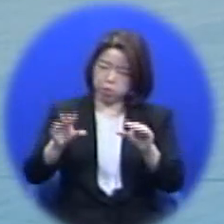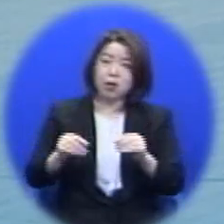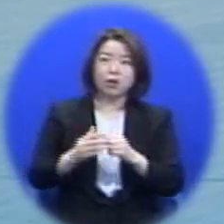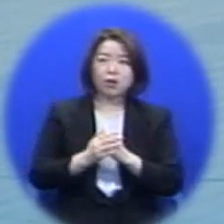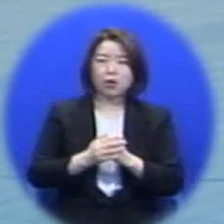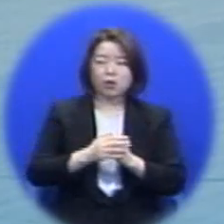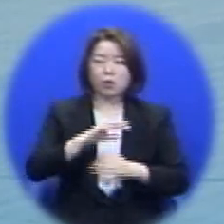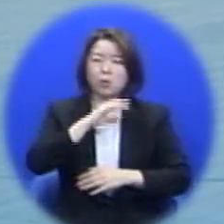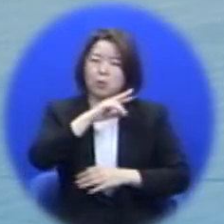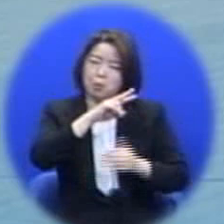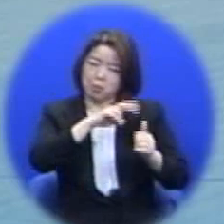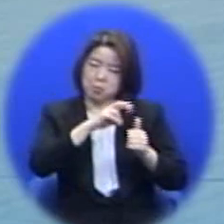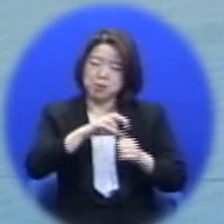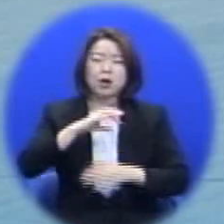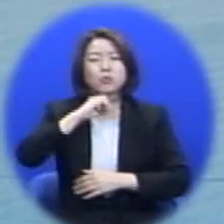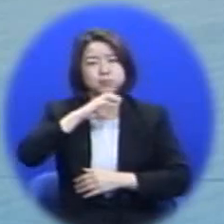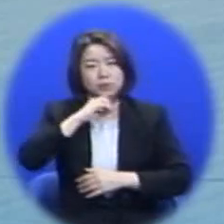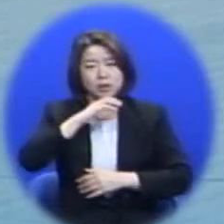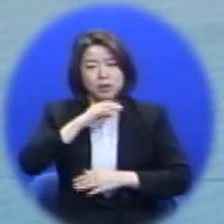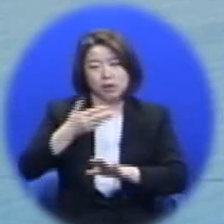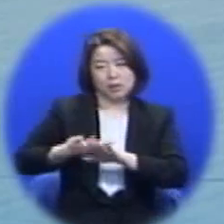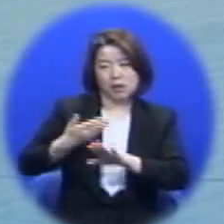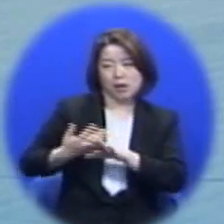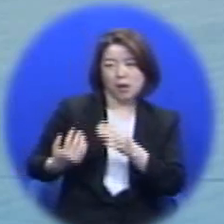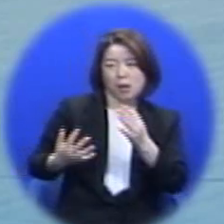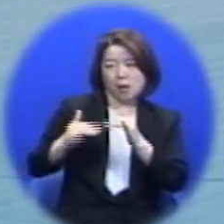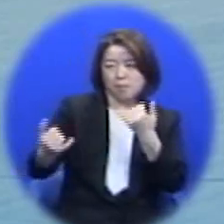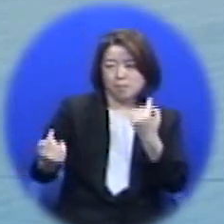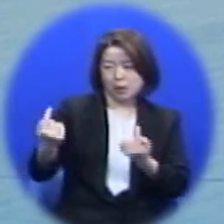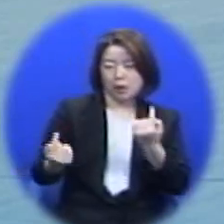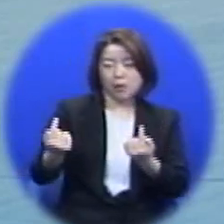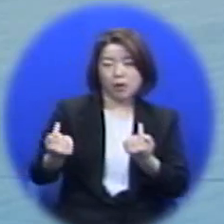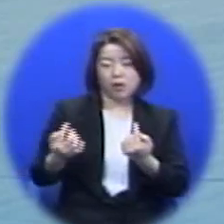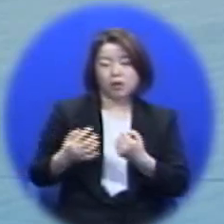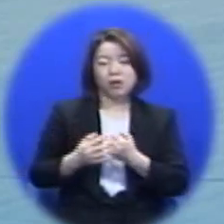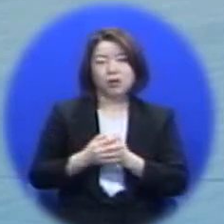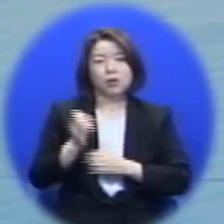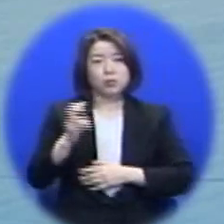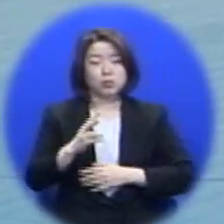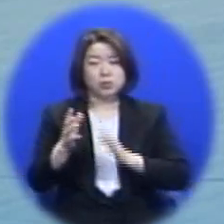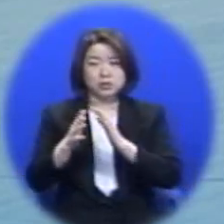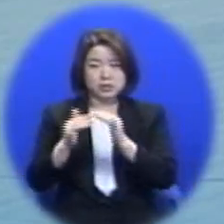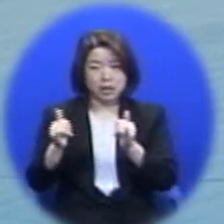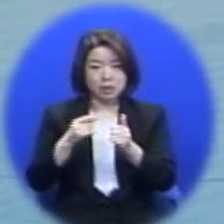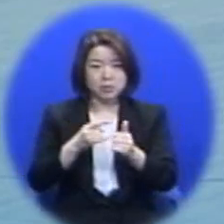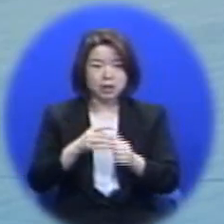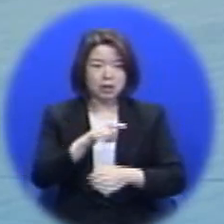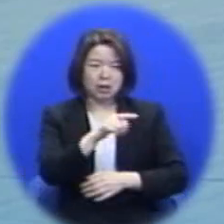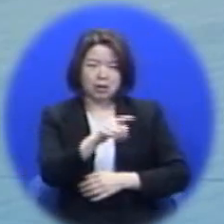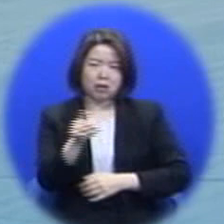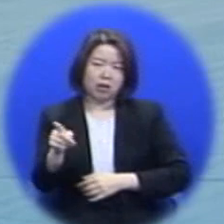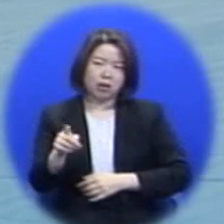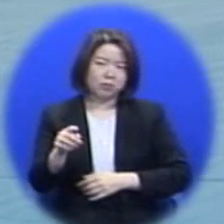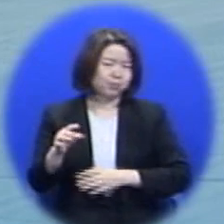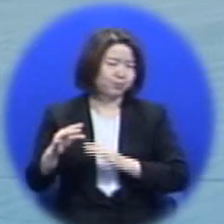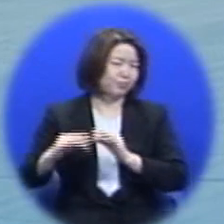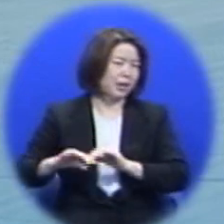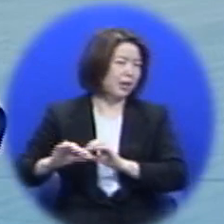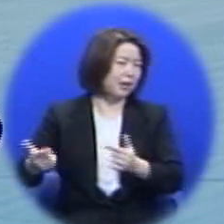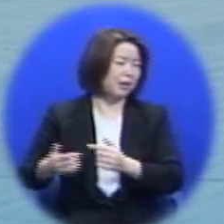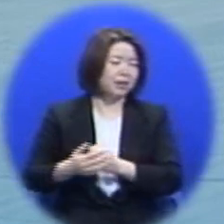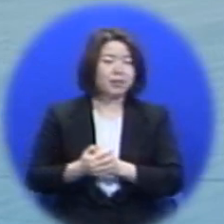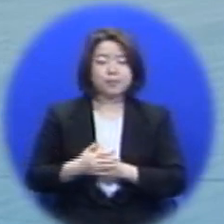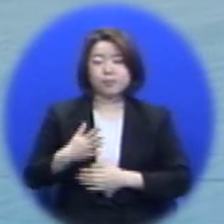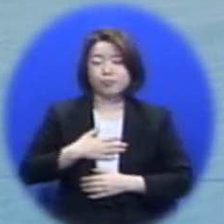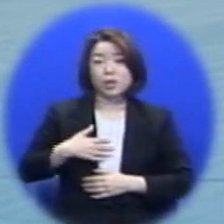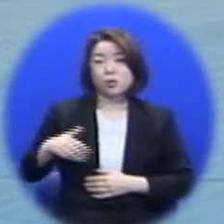원망도 불평도 많고 남하고 비교하고 그리고 사람들에게 이 사람 저 사람 다 마음에 안 들고